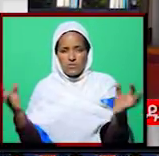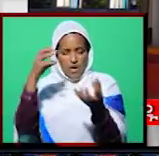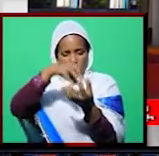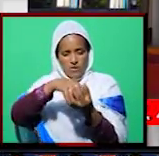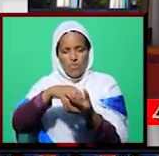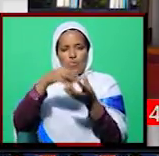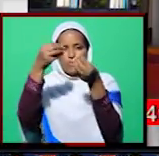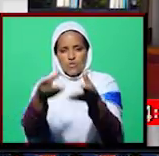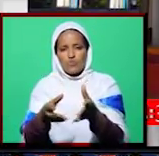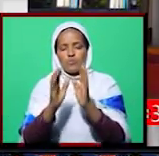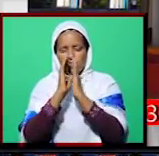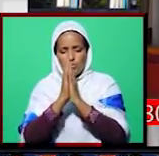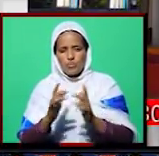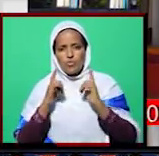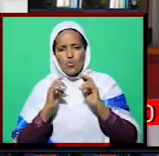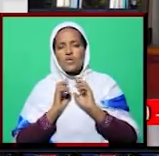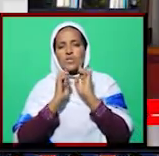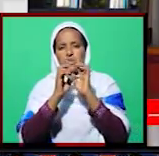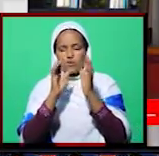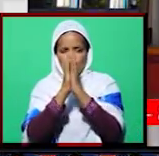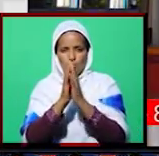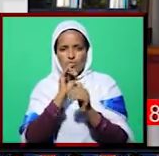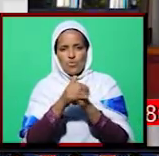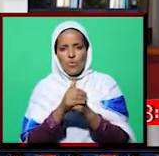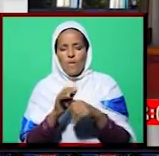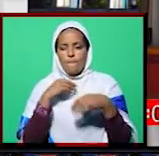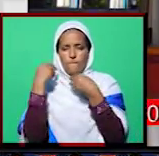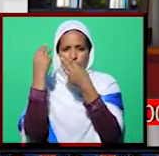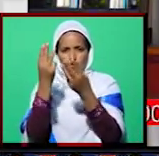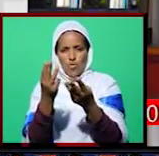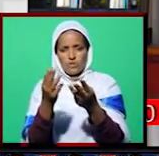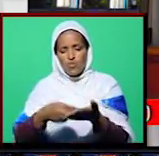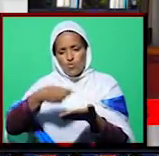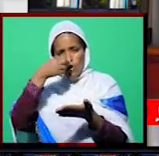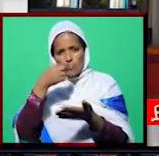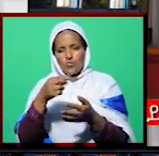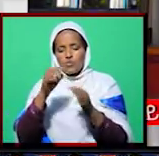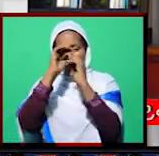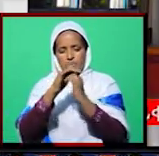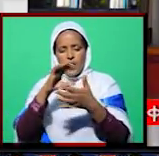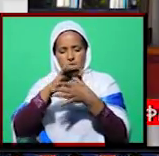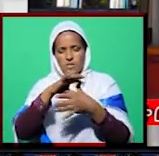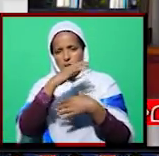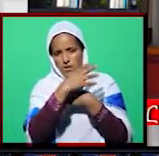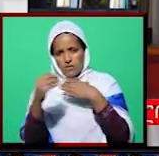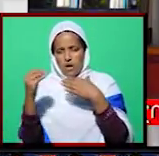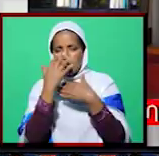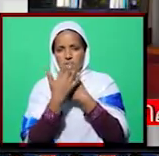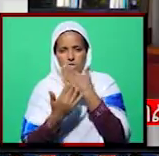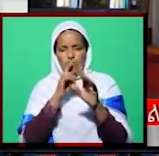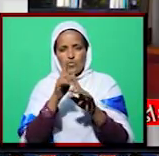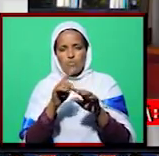ሁሉም መስዋዕቶች ተካተው የሚሰጡበት ጸሎት ቢኖር የቅዳሴ ጸሎት። መስዋዕተ ቁርባኑ ስንመለከት የአምላክ ስጋና ደሙ